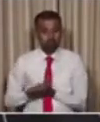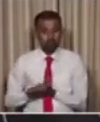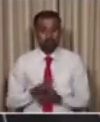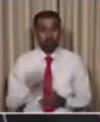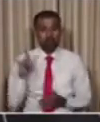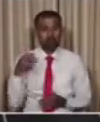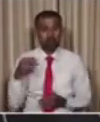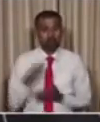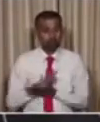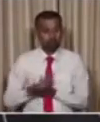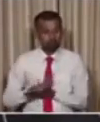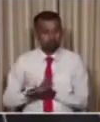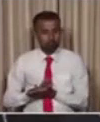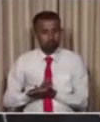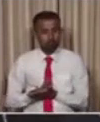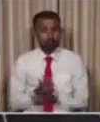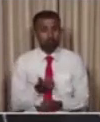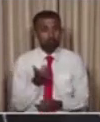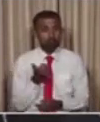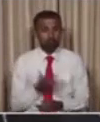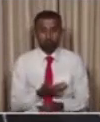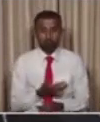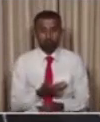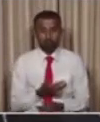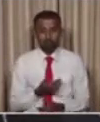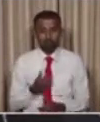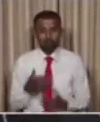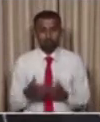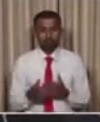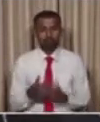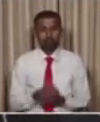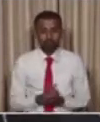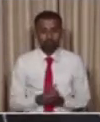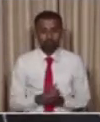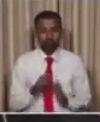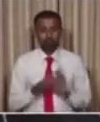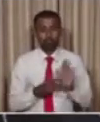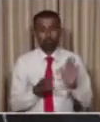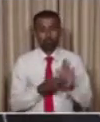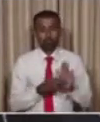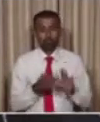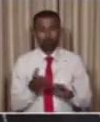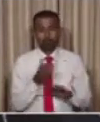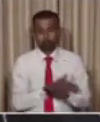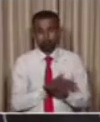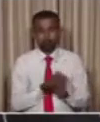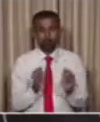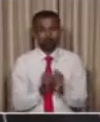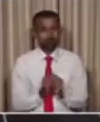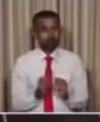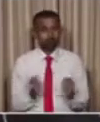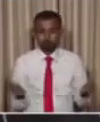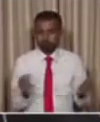ණය ප්‍රතිවගතකරණයේදී අතිශයින්ම වැදගත් වෙනවා අපි ඉදිරියට යන්න. විශේෂයෙන්ම ජූනි මාසයට පෙර මේ කටයුත්ත කළේ